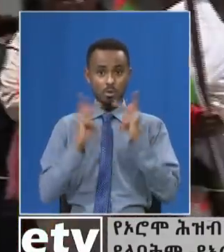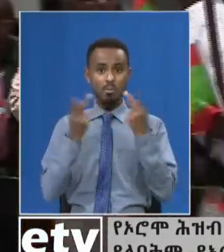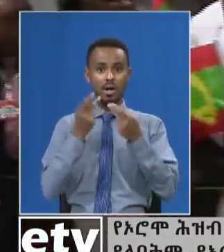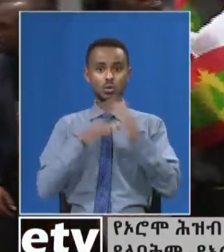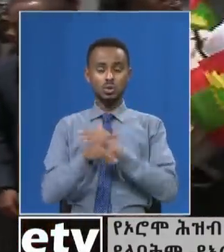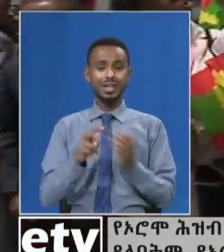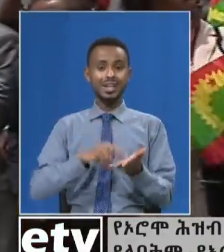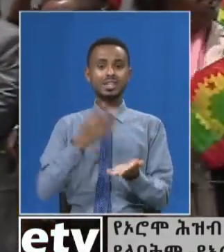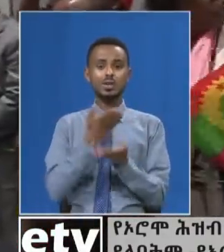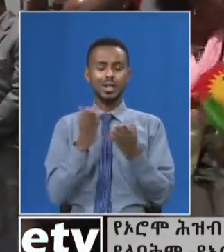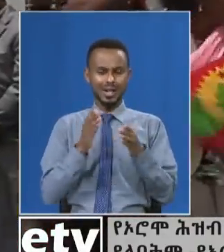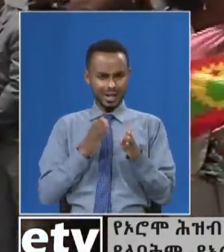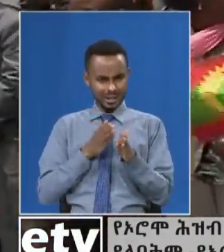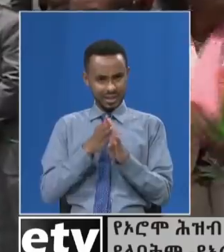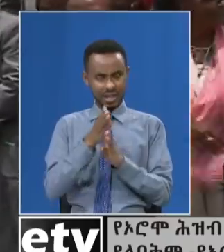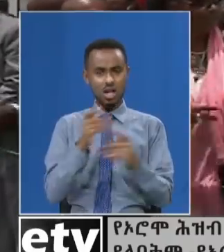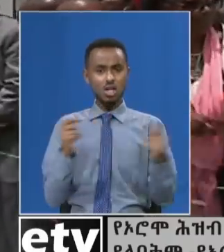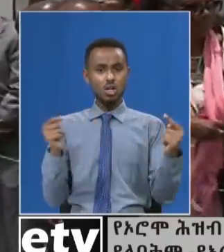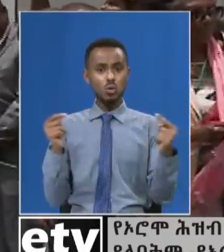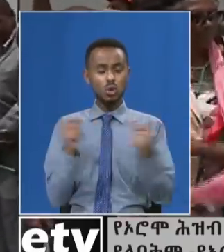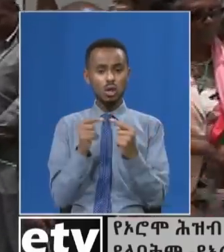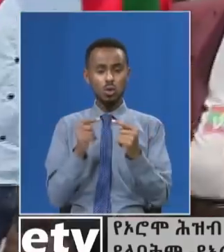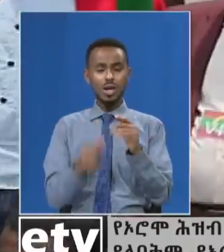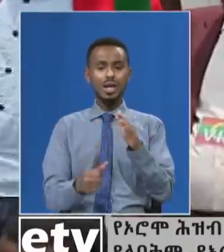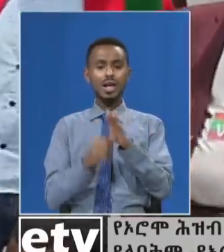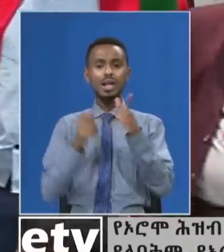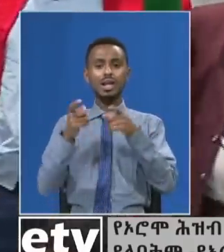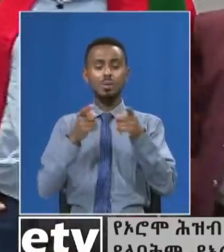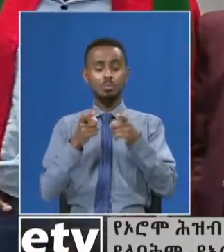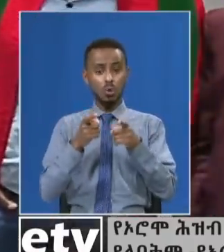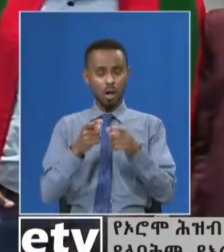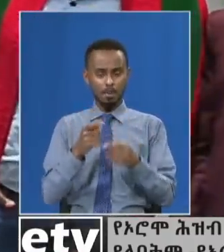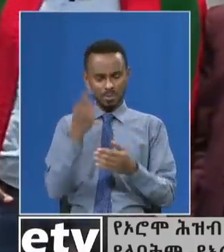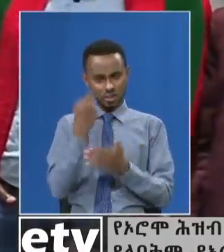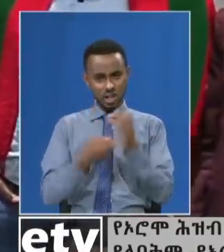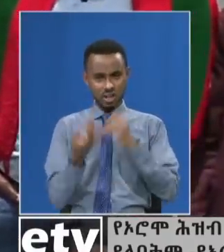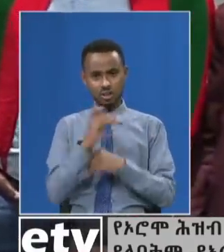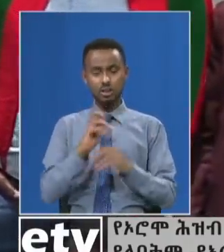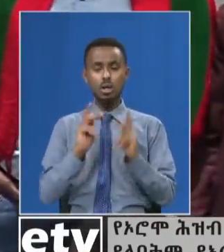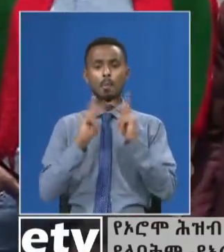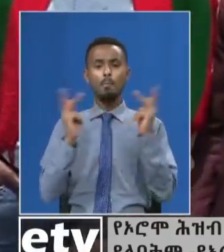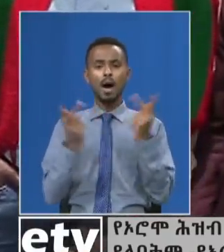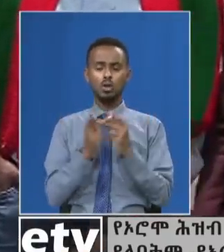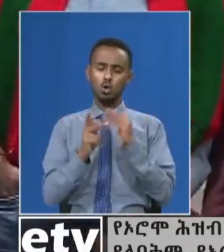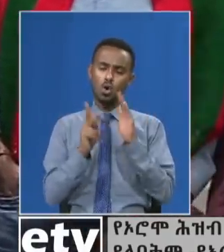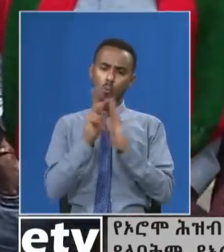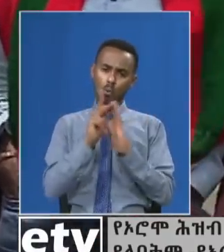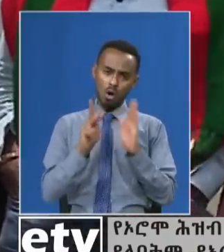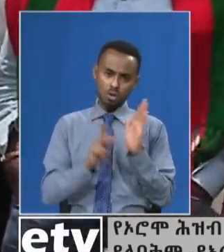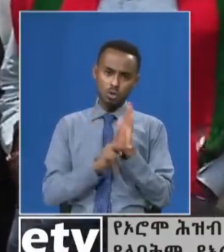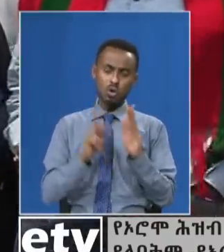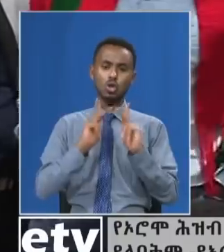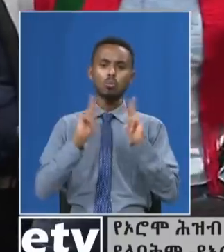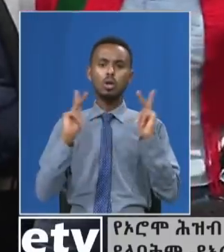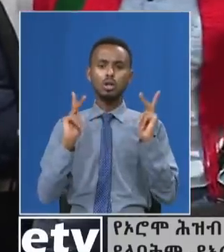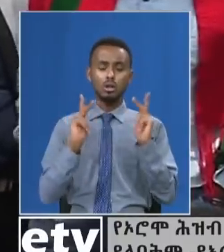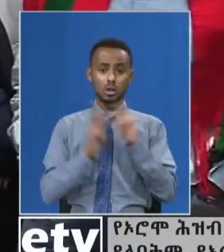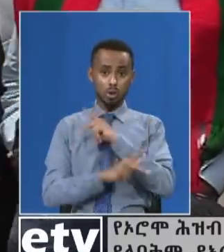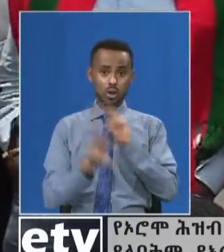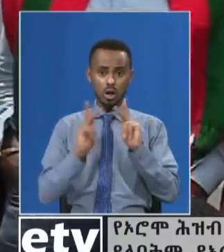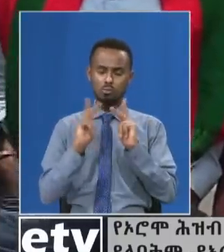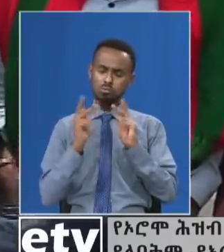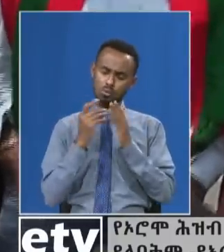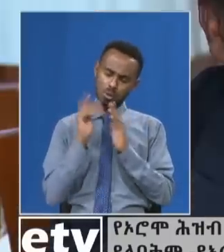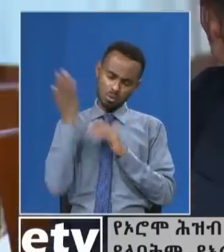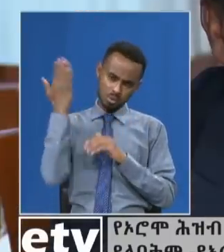ውስጥ የተነሳው ነገር ቀጥተኛ ግንኙነቱ ከሊቀመንበሩ ጋር ብቻ እንጂ ፓርቲው ፖሊሲውም የፖለቲካ ፕሮግራሙም